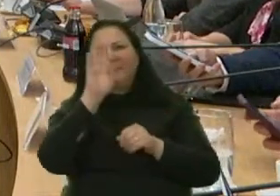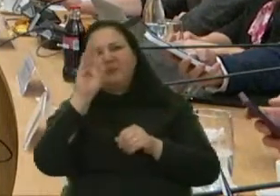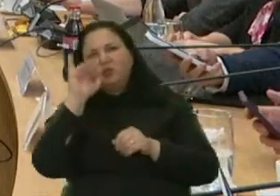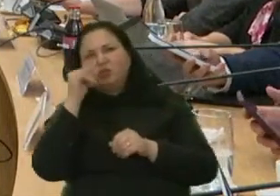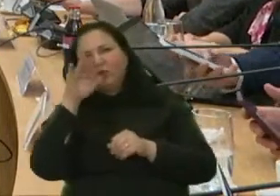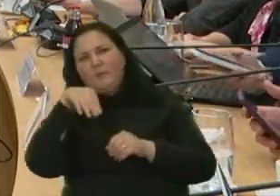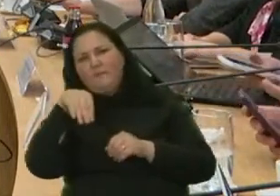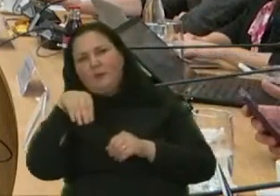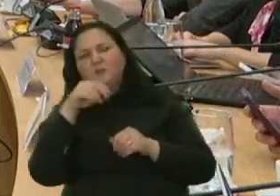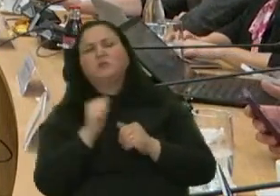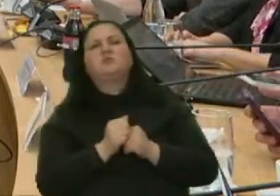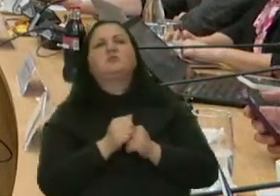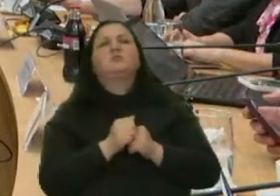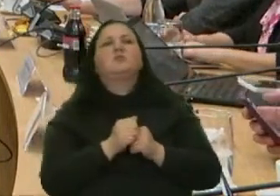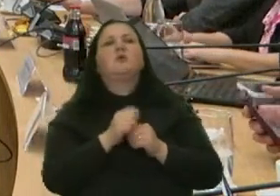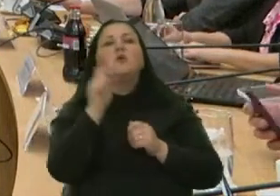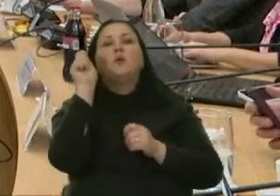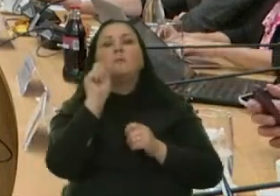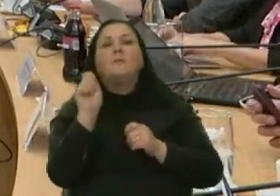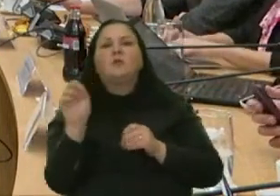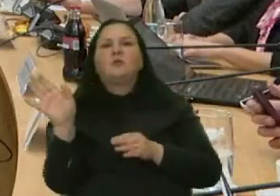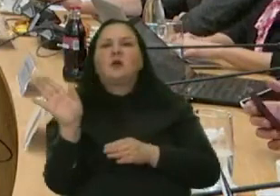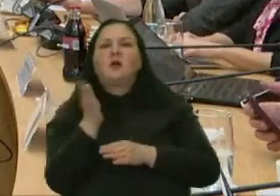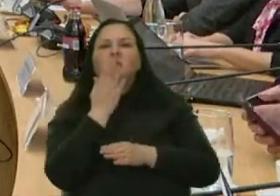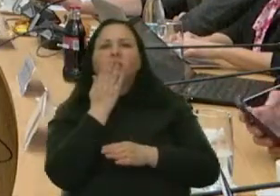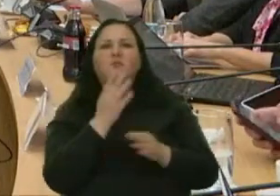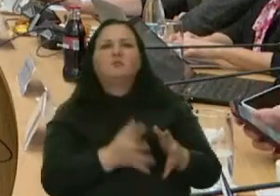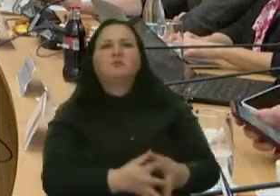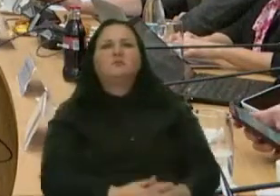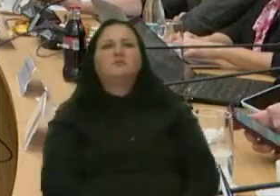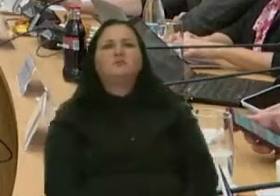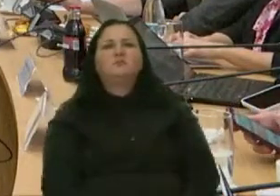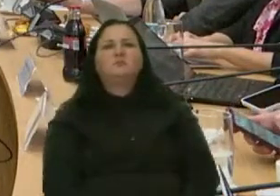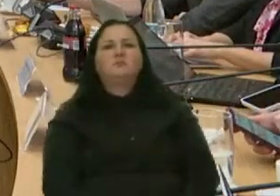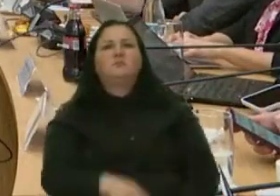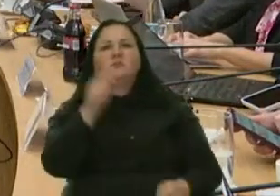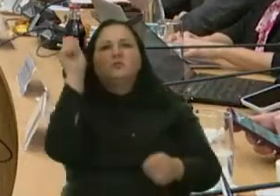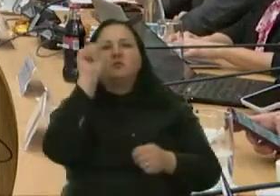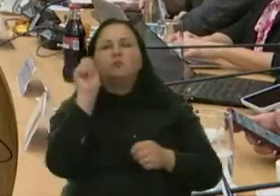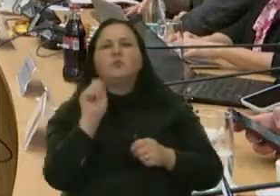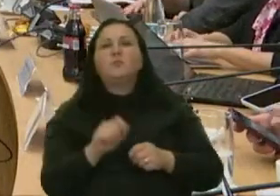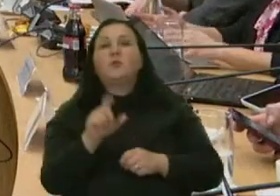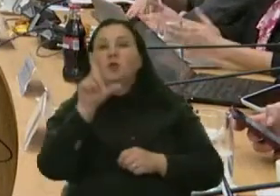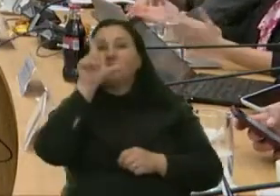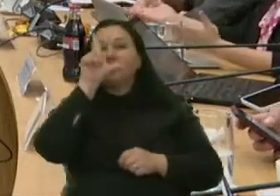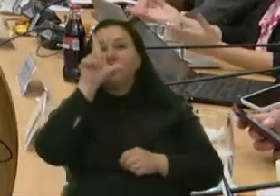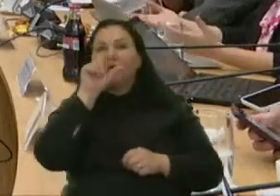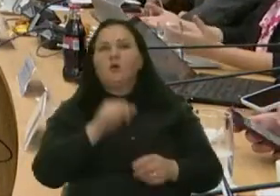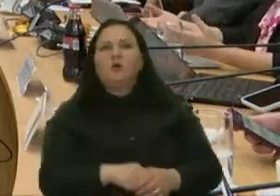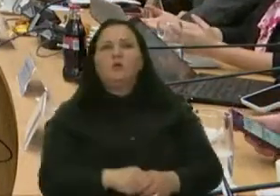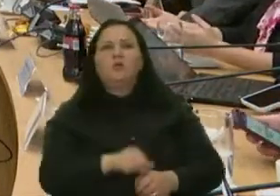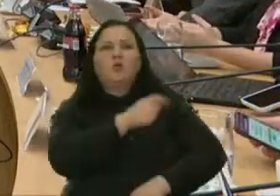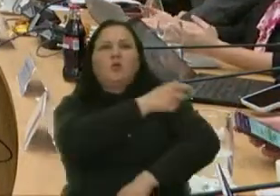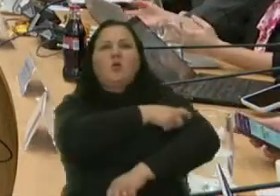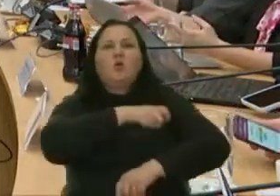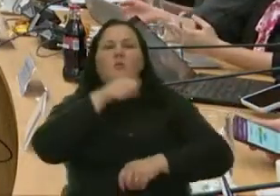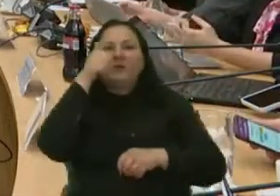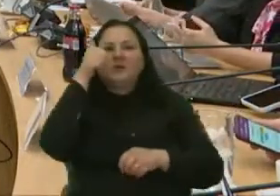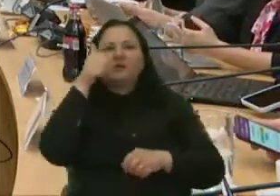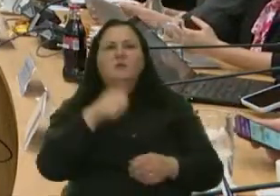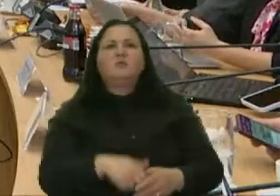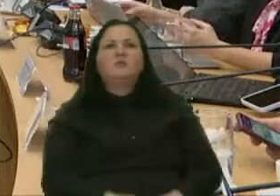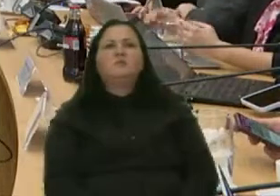Beniamin și a Domnului consilier mătușan Proiectul a trecut proiect de hotărâre numărul 2 Comisia